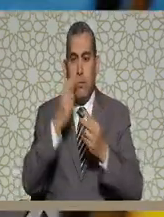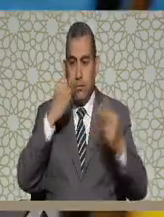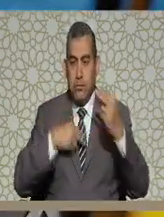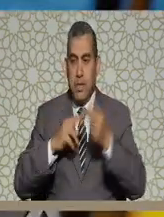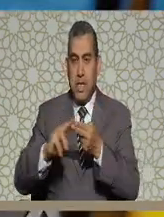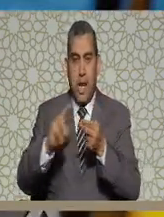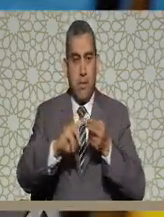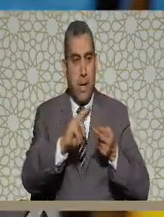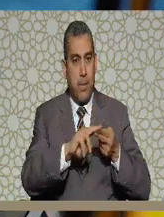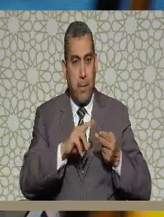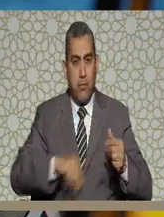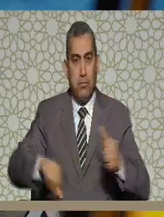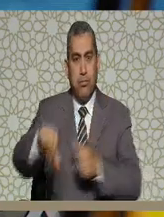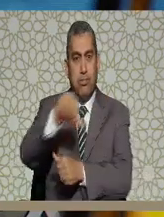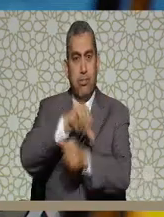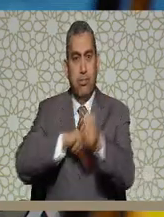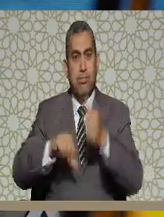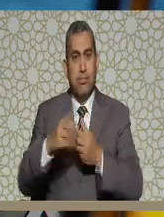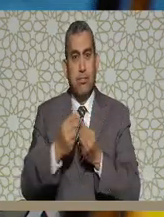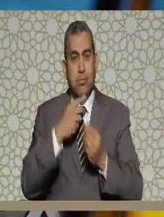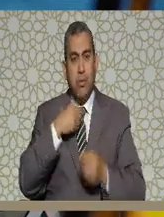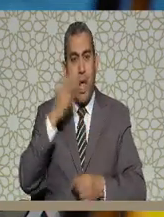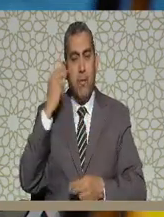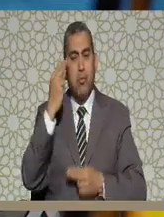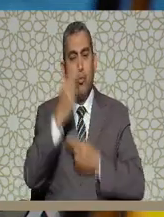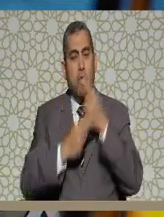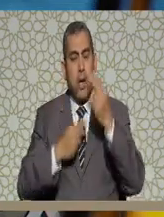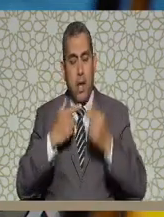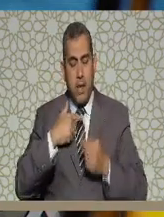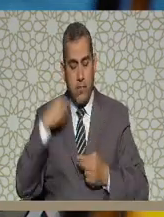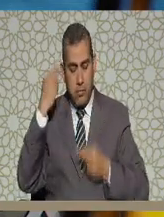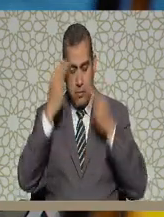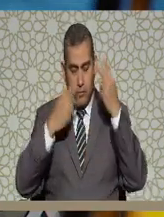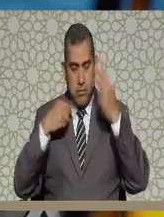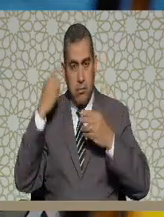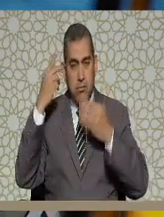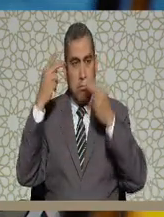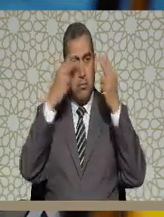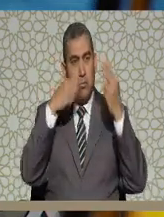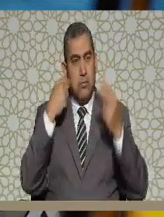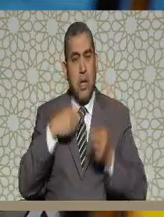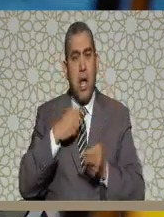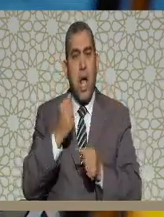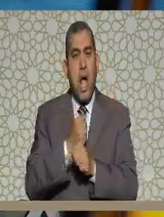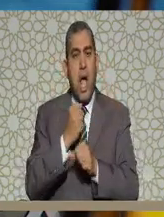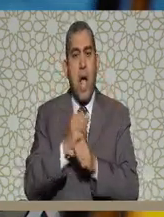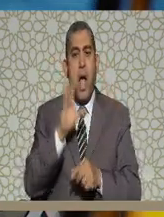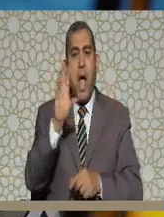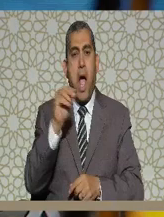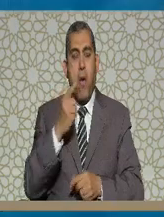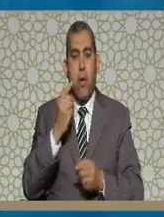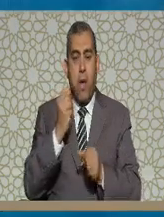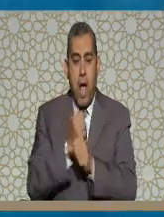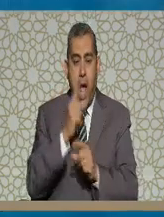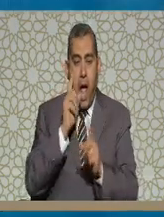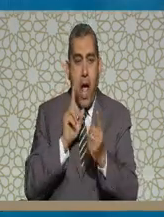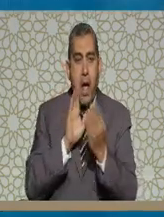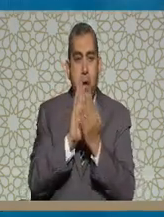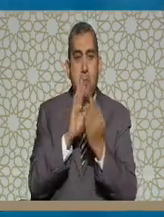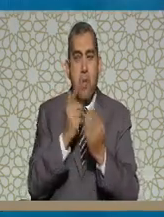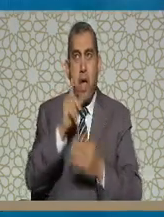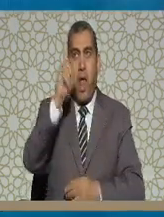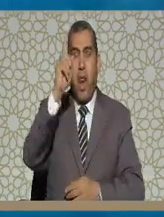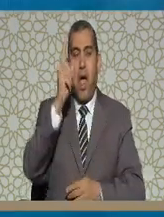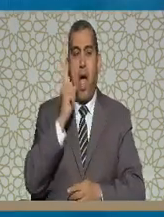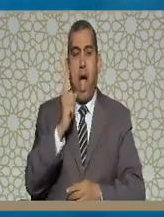ايه المعاملات اللي حوالينا احنا قعدنا نسال نفسنا كتير ايه المعاملات اللي عندنا كان اول معامله هي المعامله مع الله فلازم نشوف